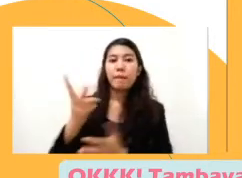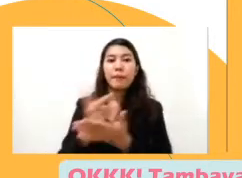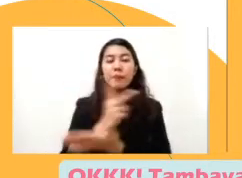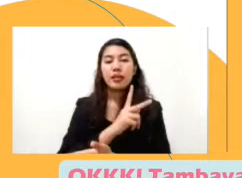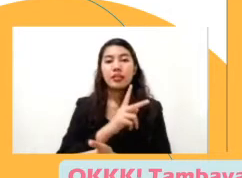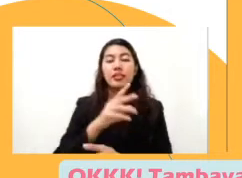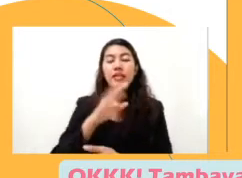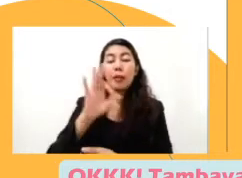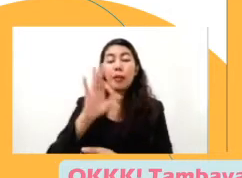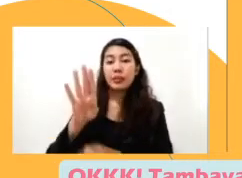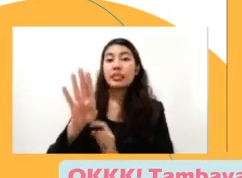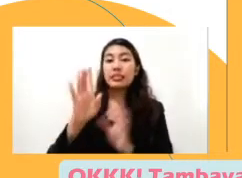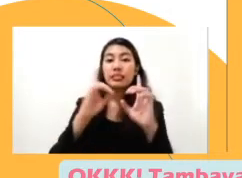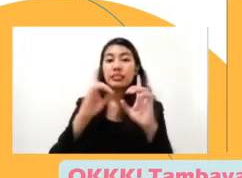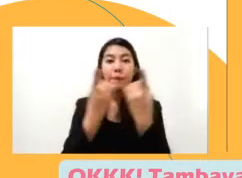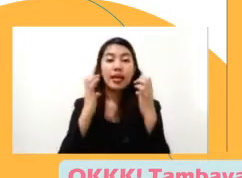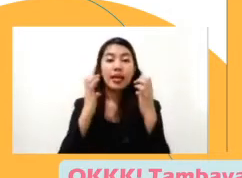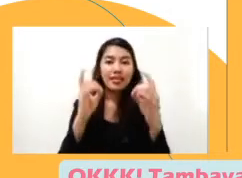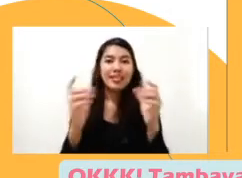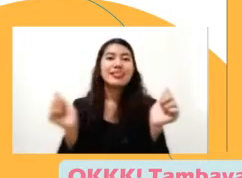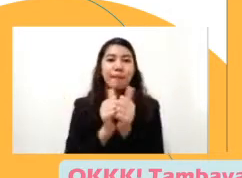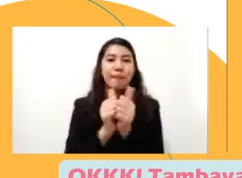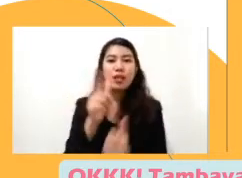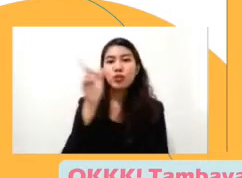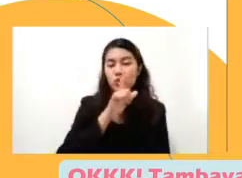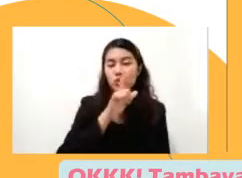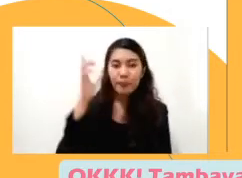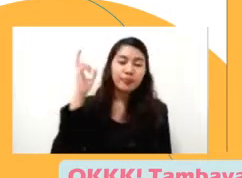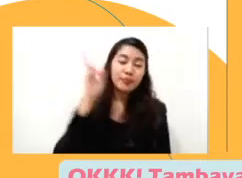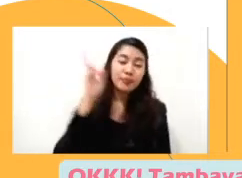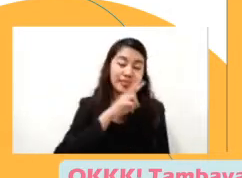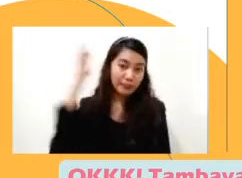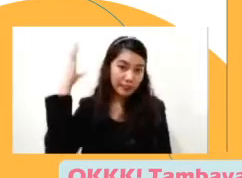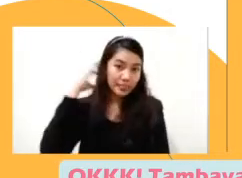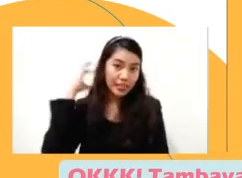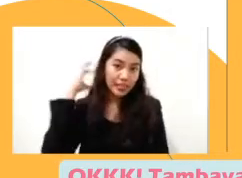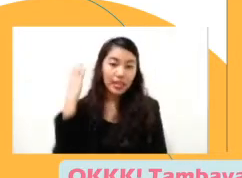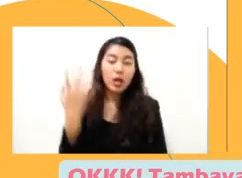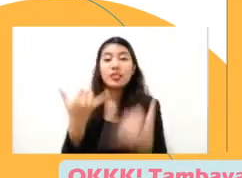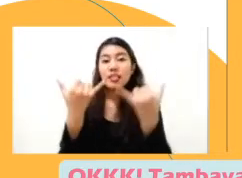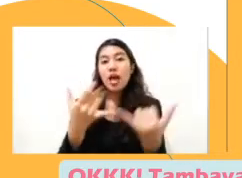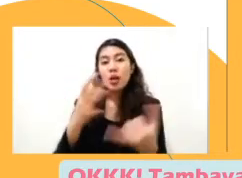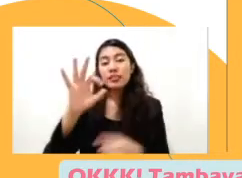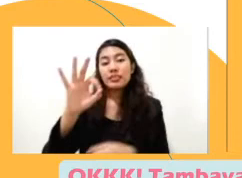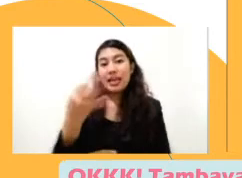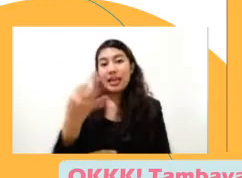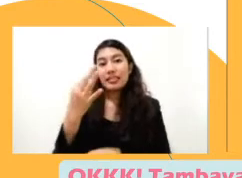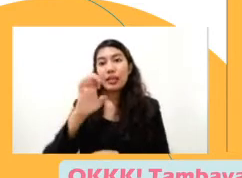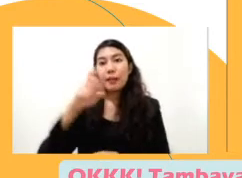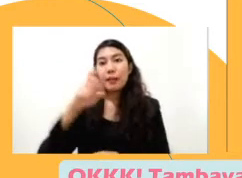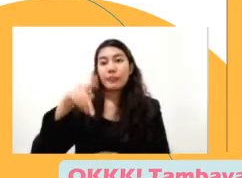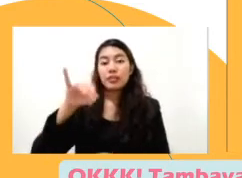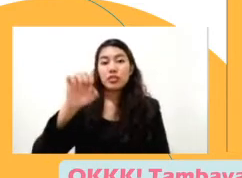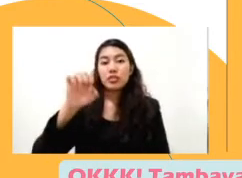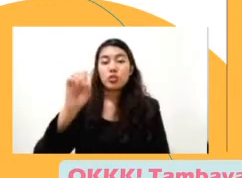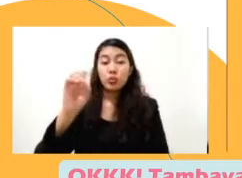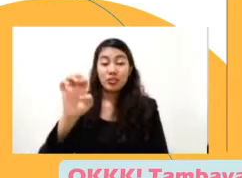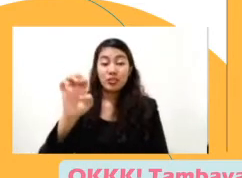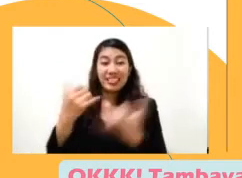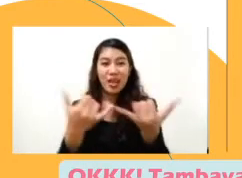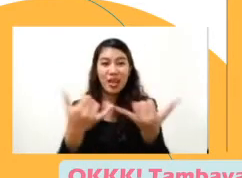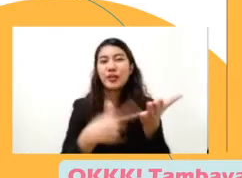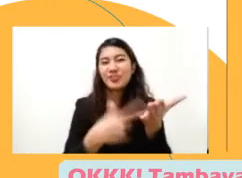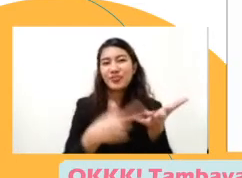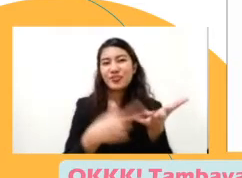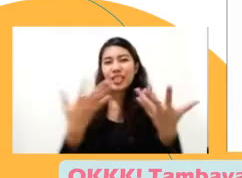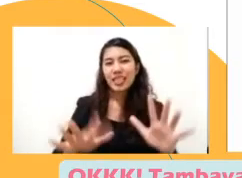at Mindanao para sa episode 9 ng OKKK Tambayan. Ang ating art-based activity ay music at lyrics. At